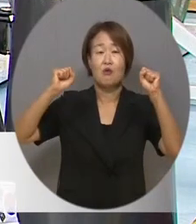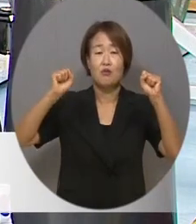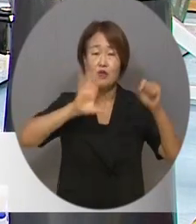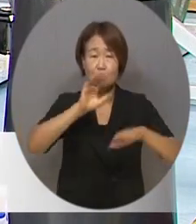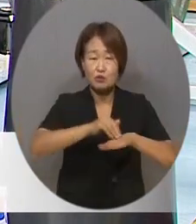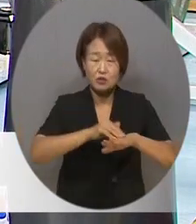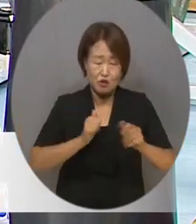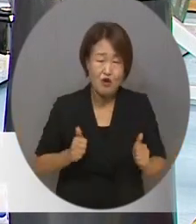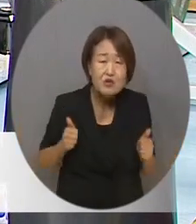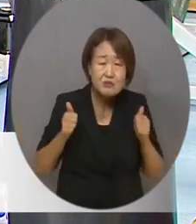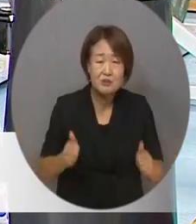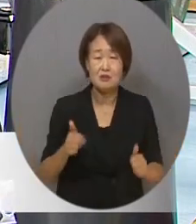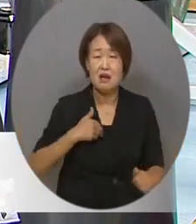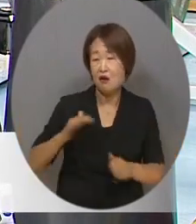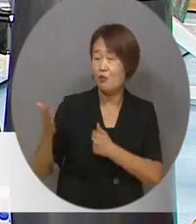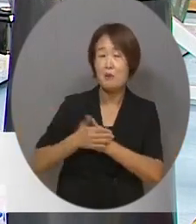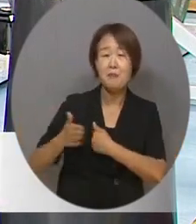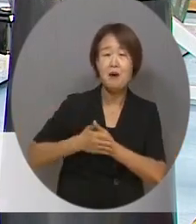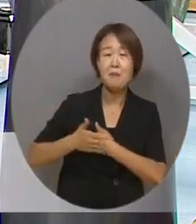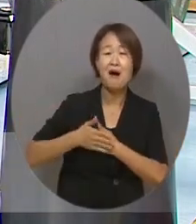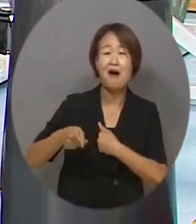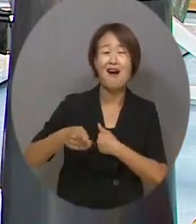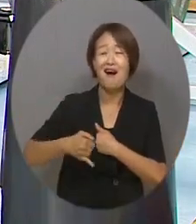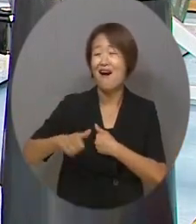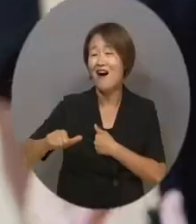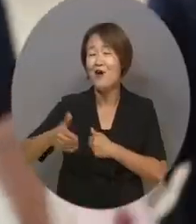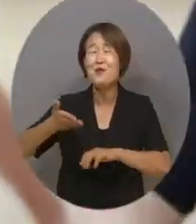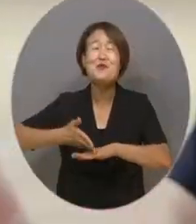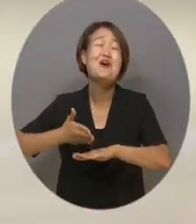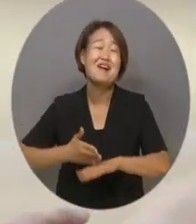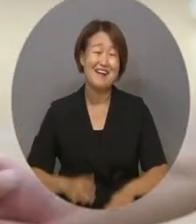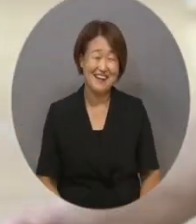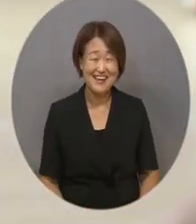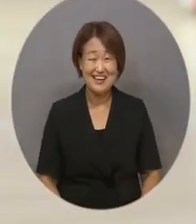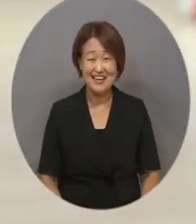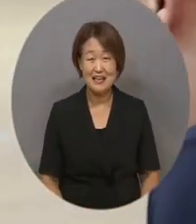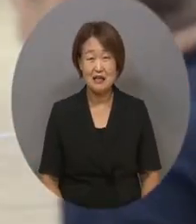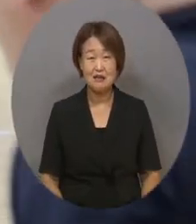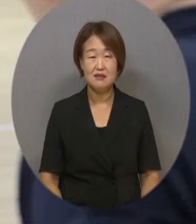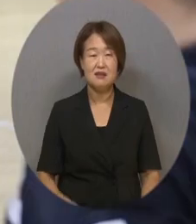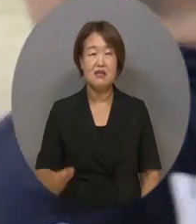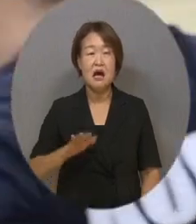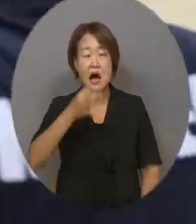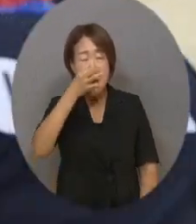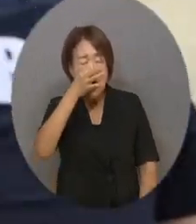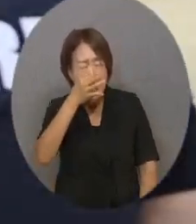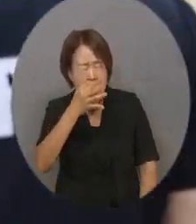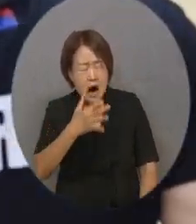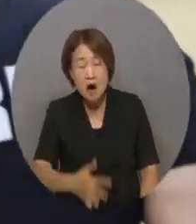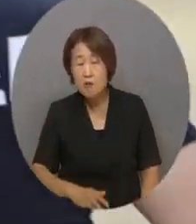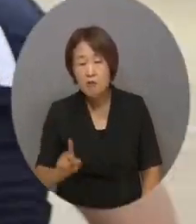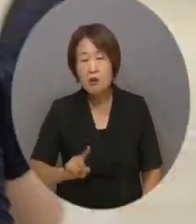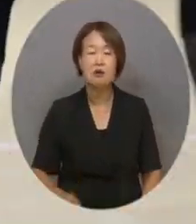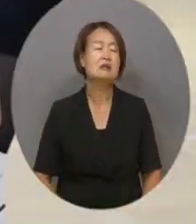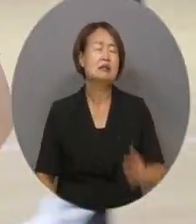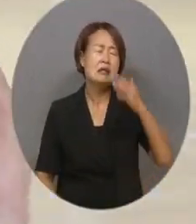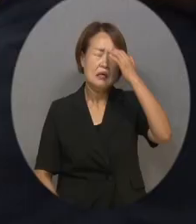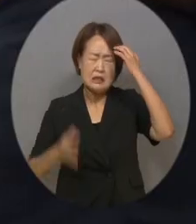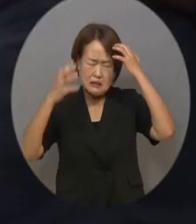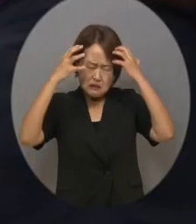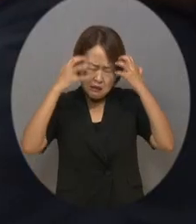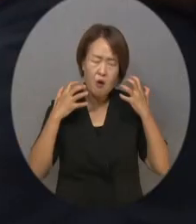훈련원에서 열심히 하라고 저한테 밀어주고 있습니다. 하지만 이들을 힘들게 하는 건 푹푹 찌는